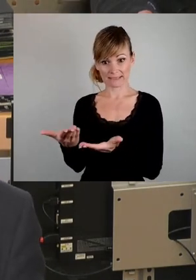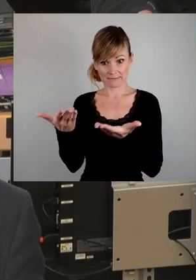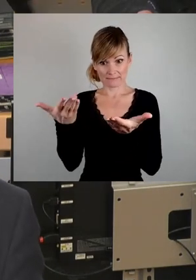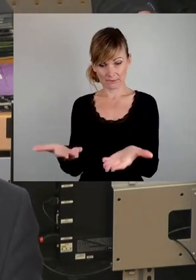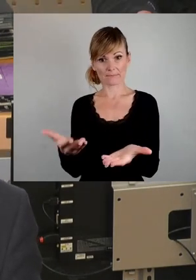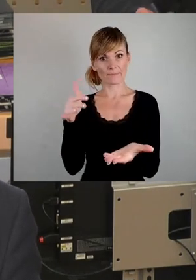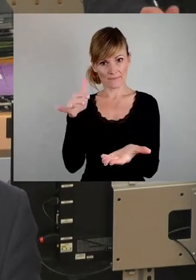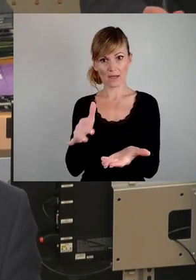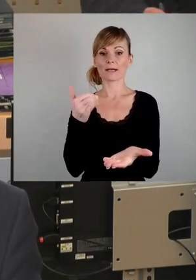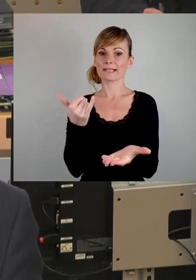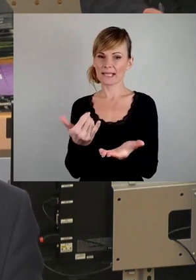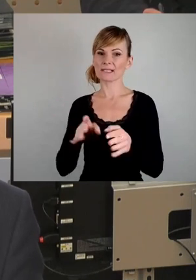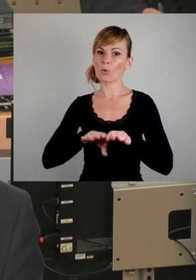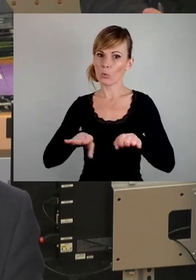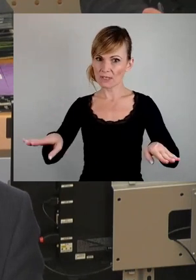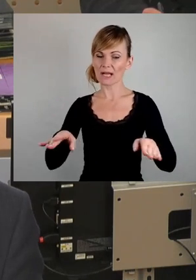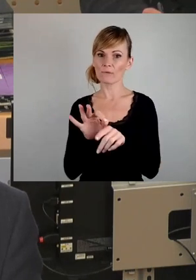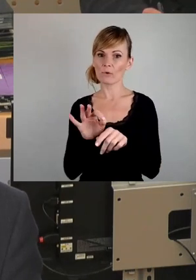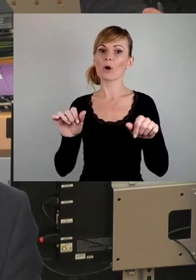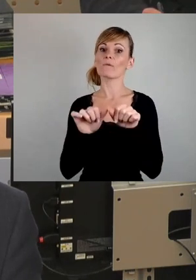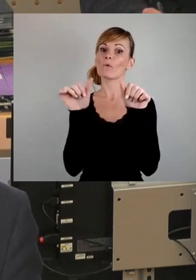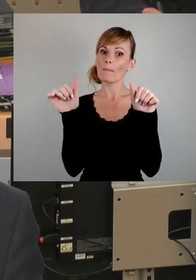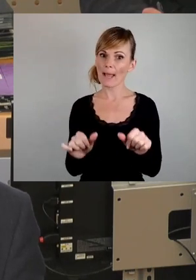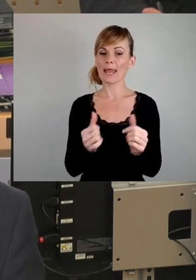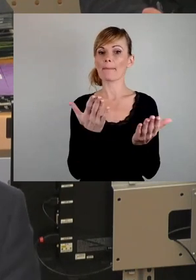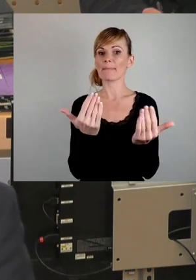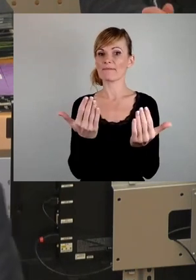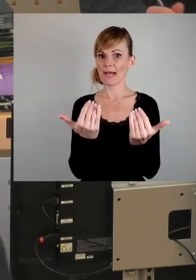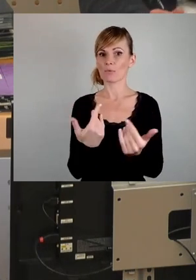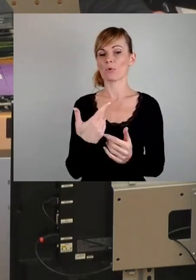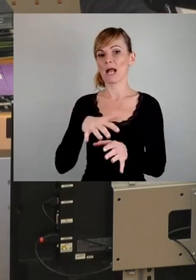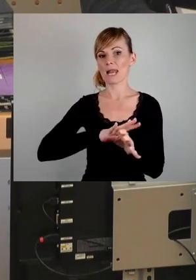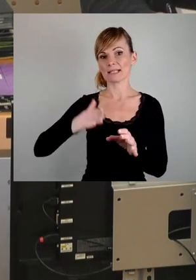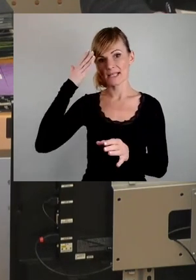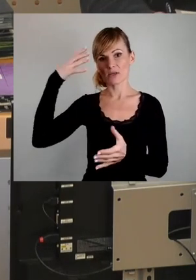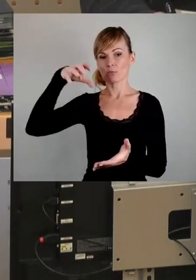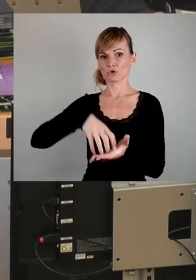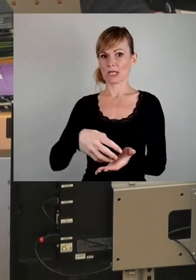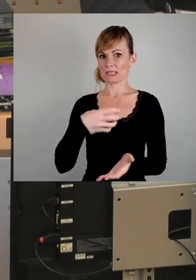Grundlage für die formelle Bewerbung der Landeshauptstadt Dresden. Die Deutsche